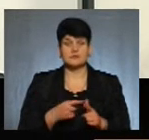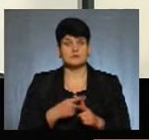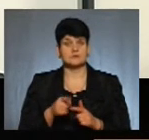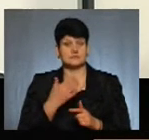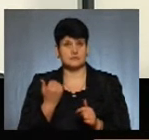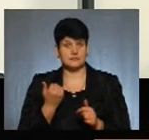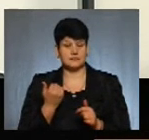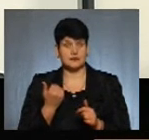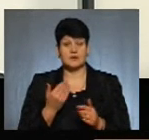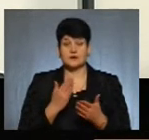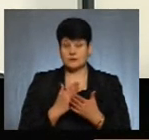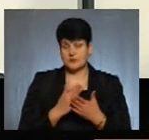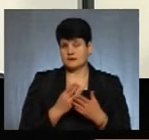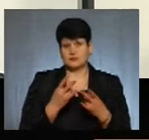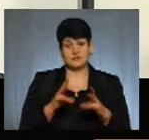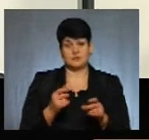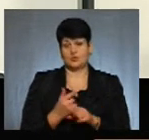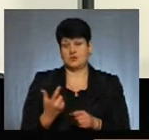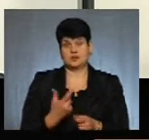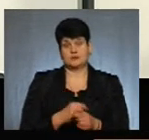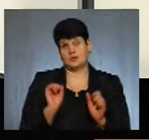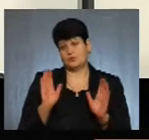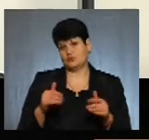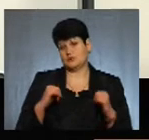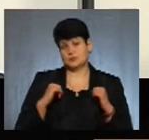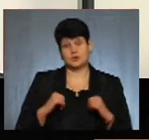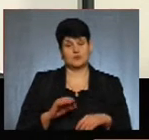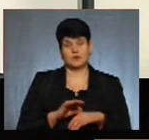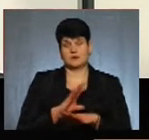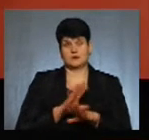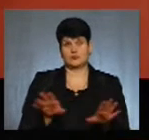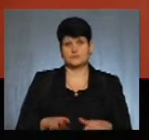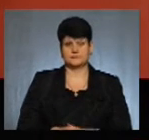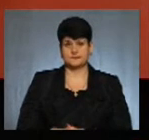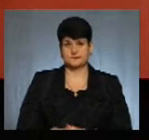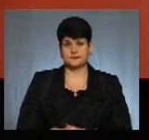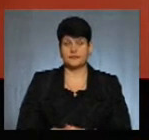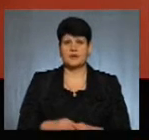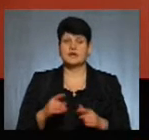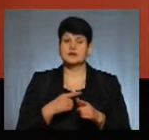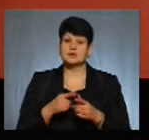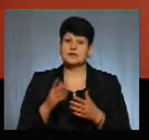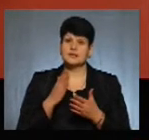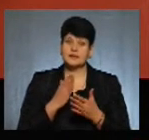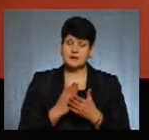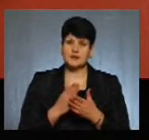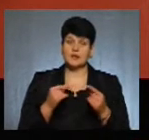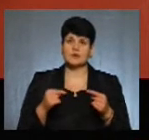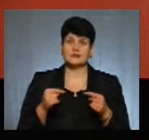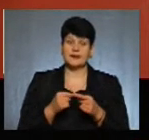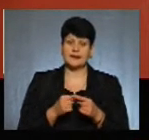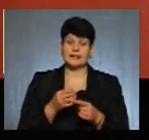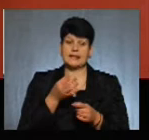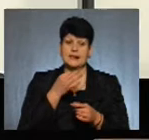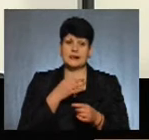маєте, щеплення не потрібно робити, бути спокійним, що ви не захворієте на кір. Чи існують конкретні ліки проти